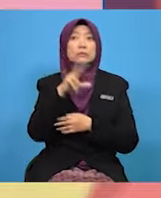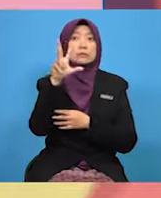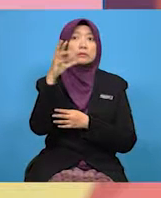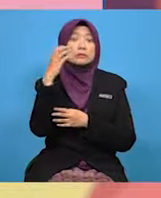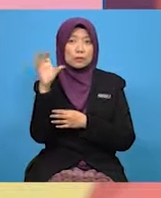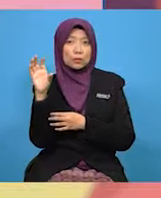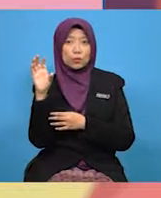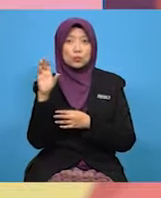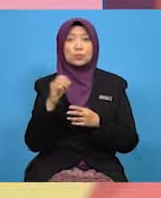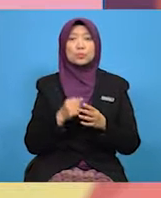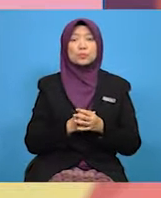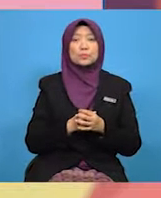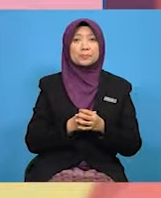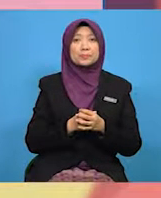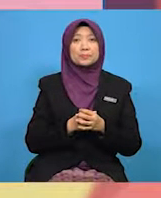yaitu